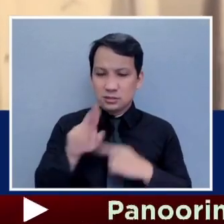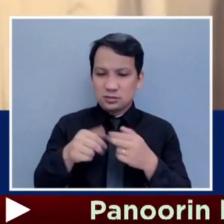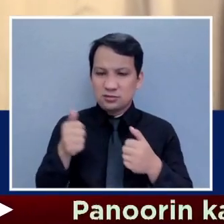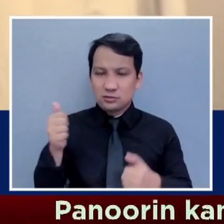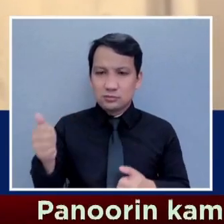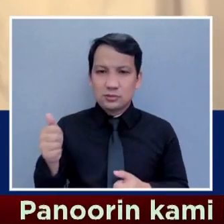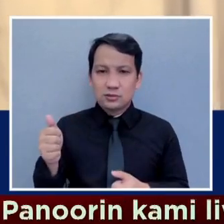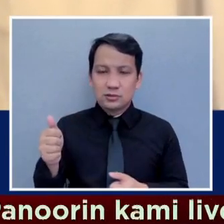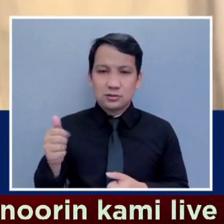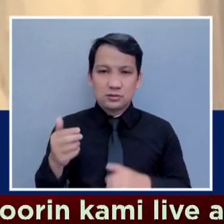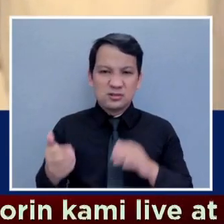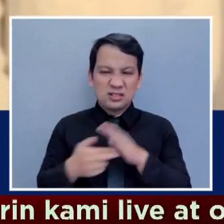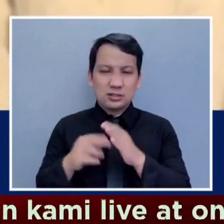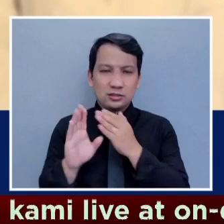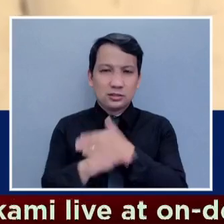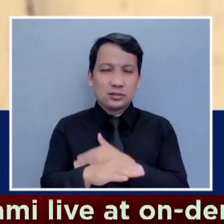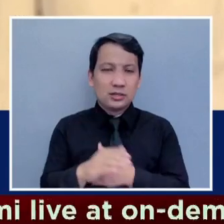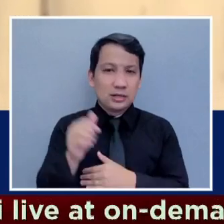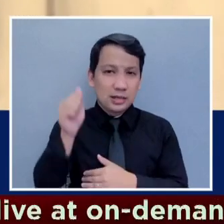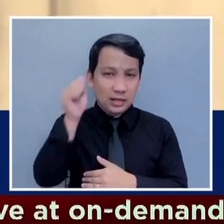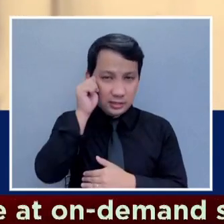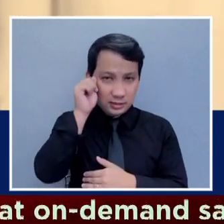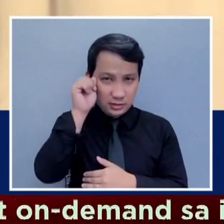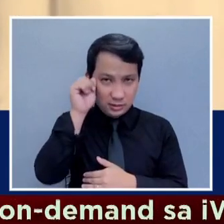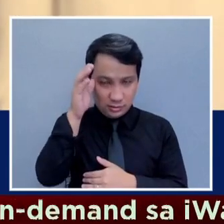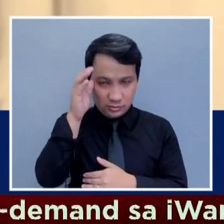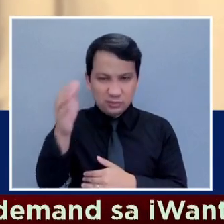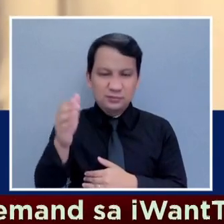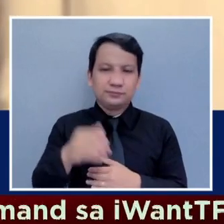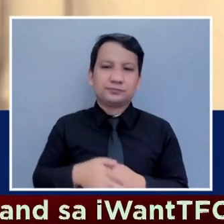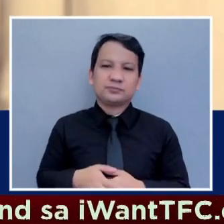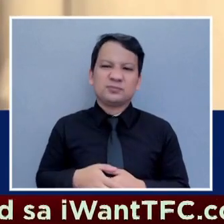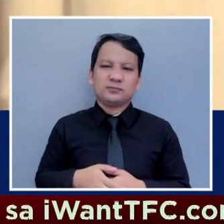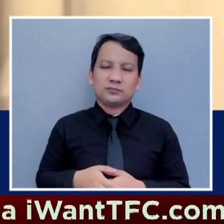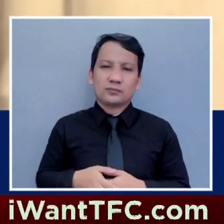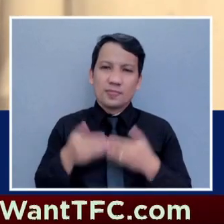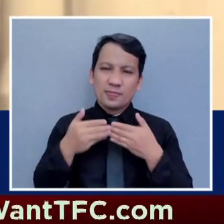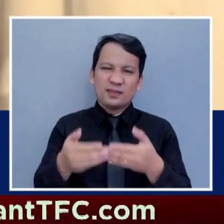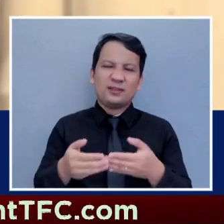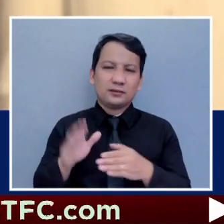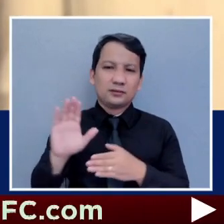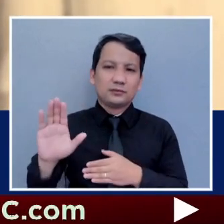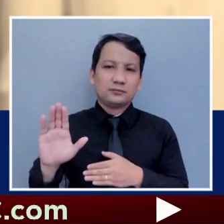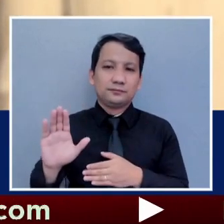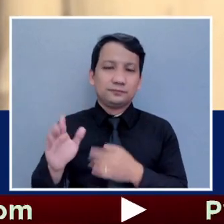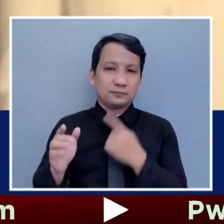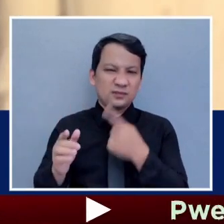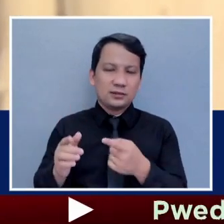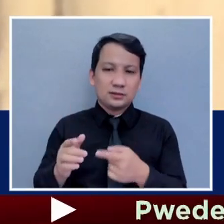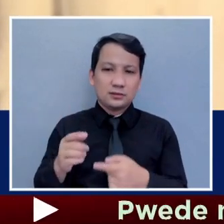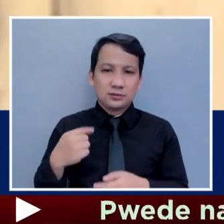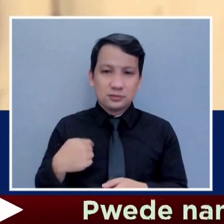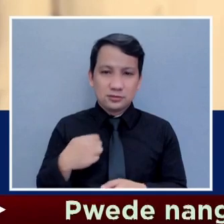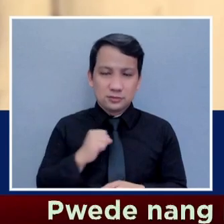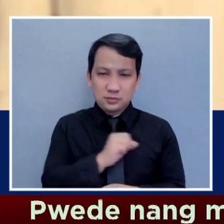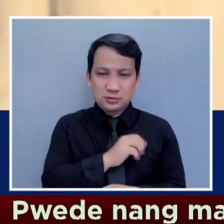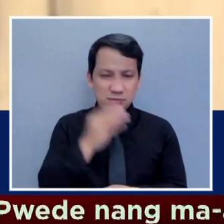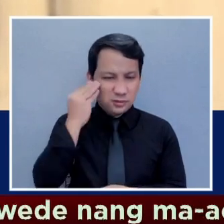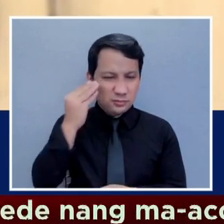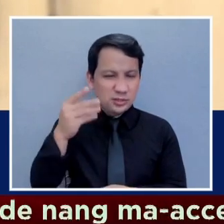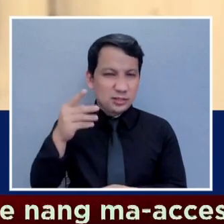kay returning Senator Alan Peter Cayetano. Samantala, tuloy pa rin yung panliligaw ni Zubiri sa magkapatid na